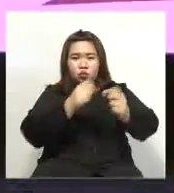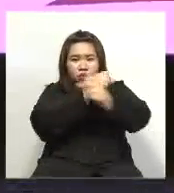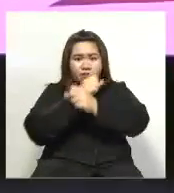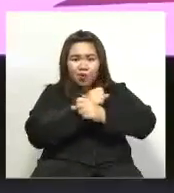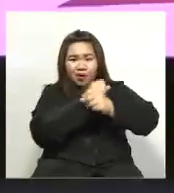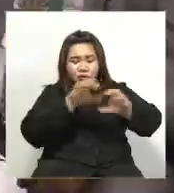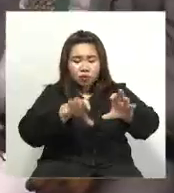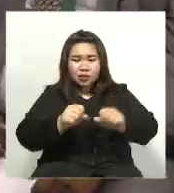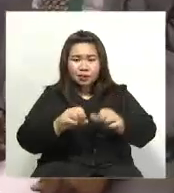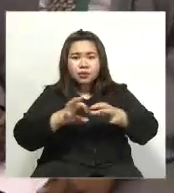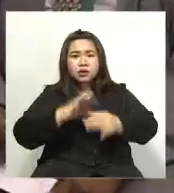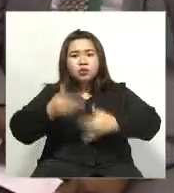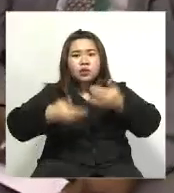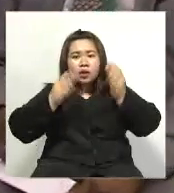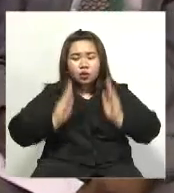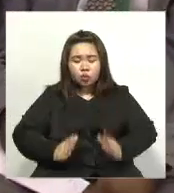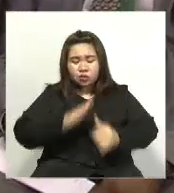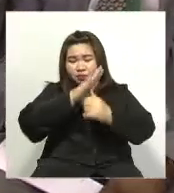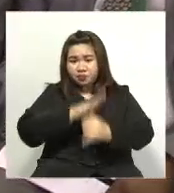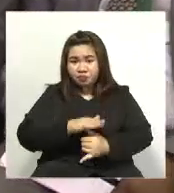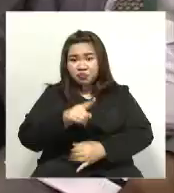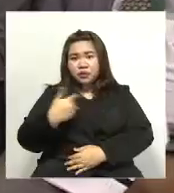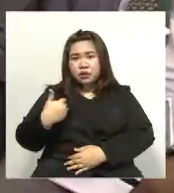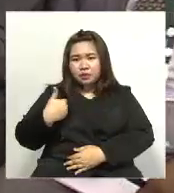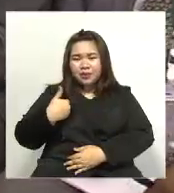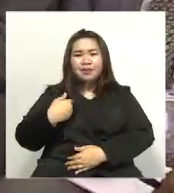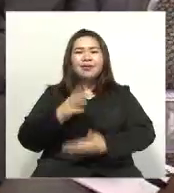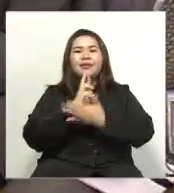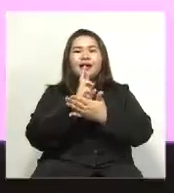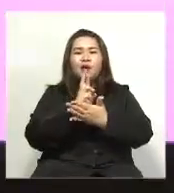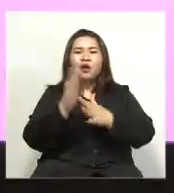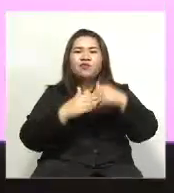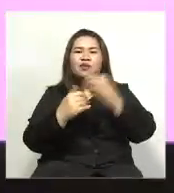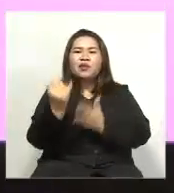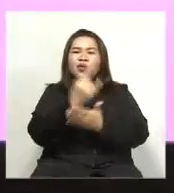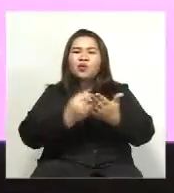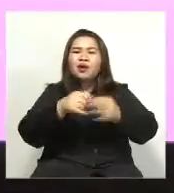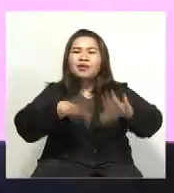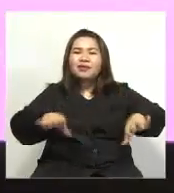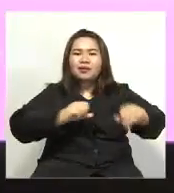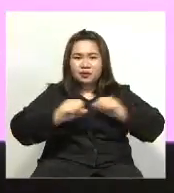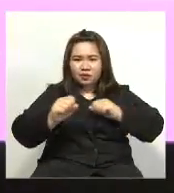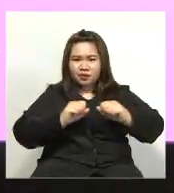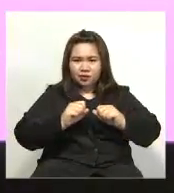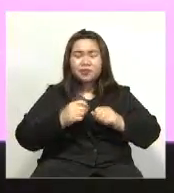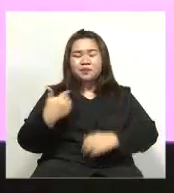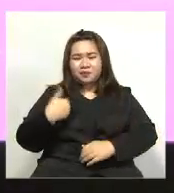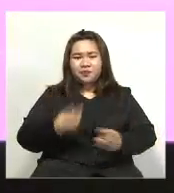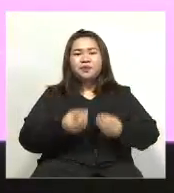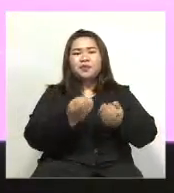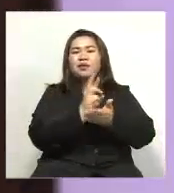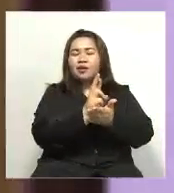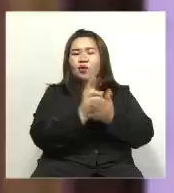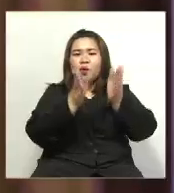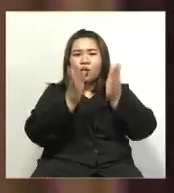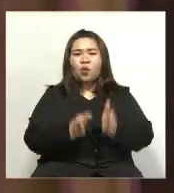องกันแล้วก็ปราบปรามการค้ามนุษย์นะคะรวมถึงมอบรางวัลการประกวดภาพวาดเด็กและเยาวชนมอบรางวัลให้แก่ผู้ชนะการประก